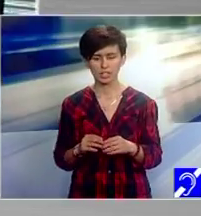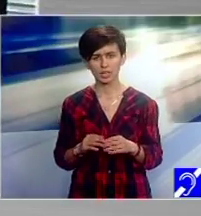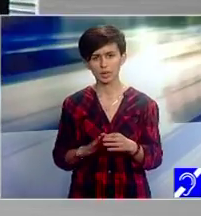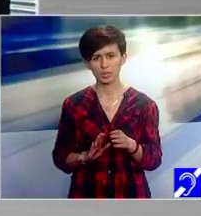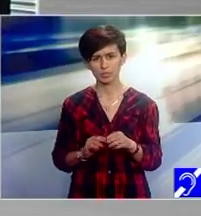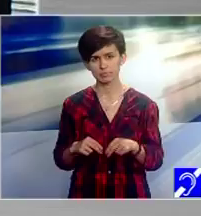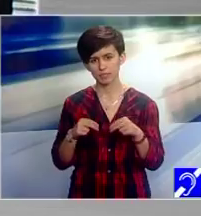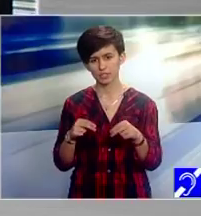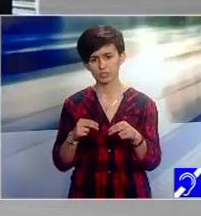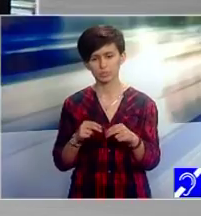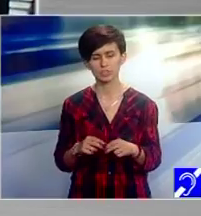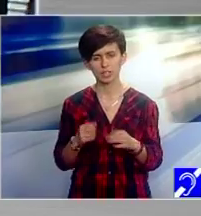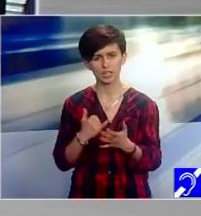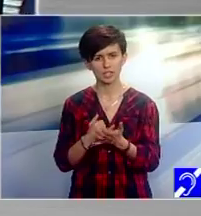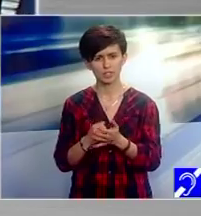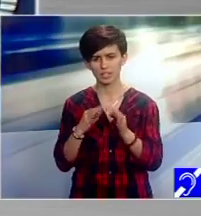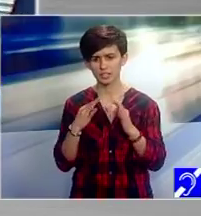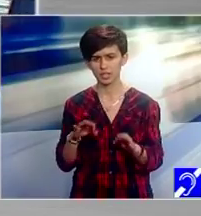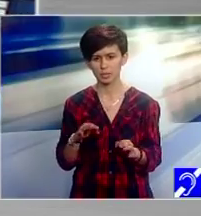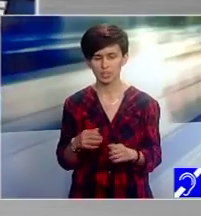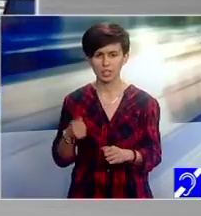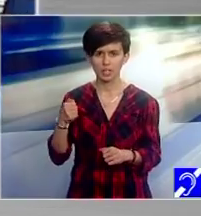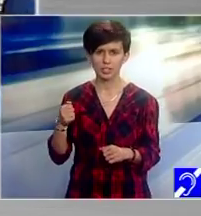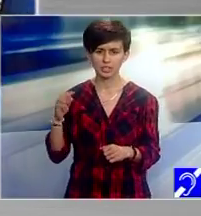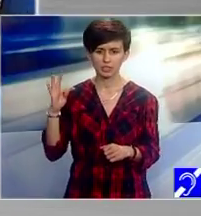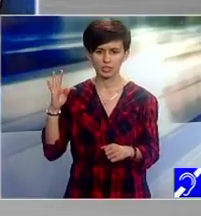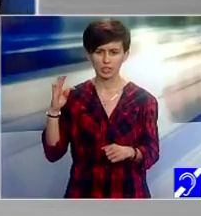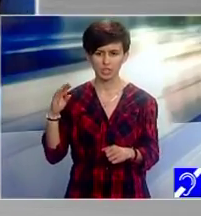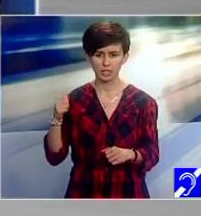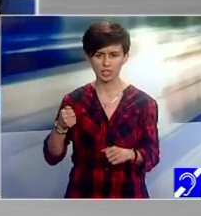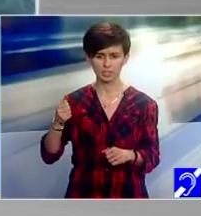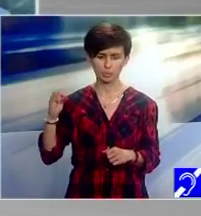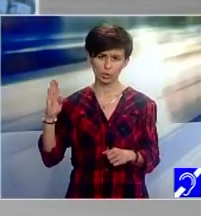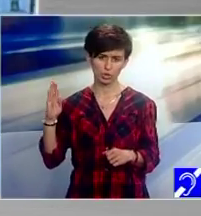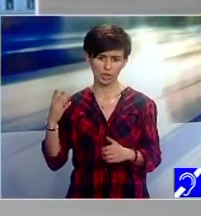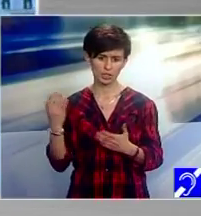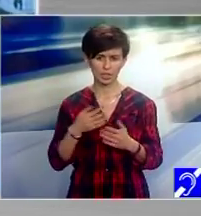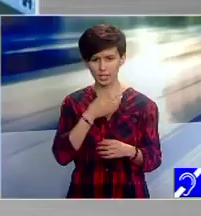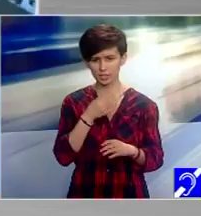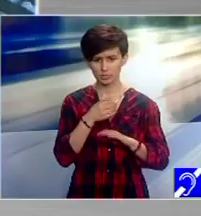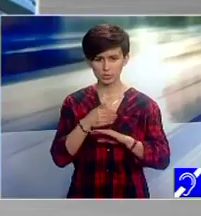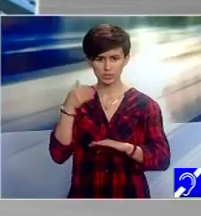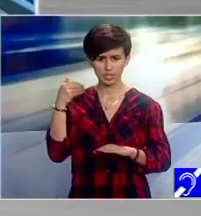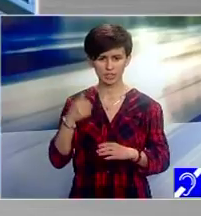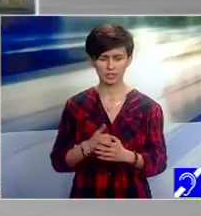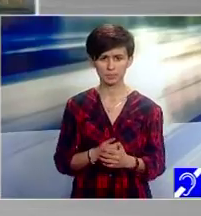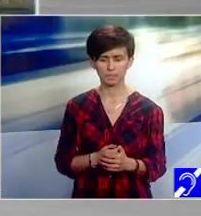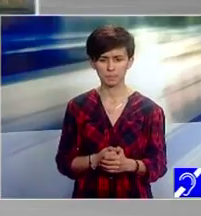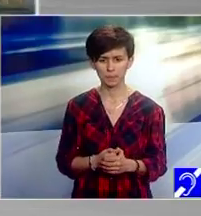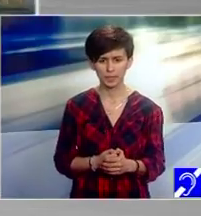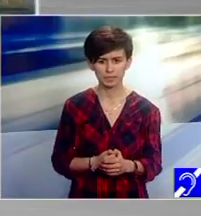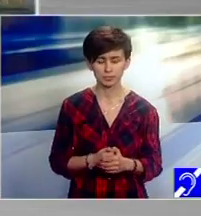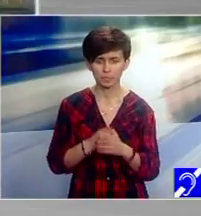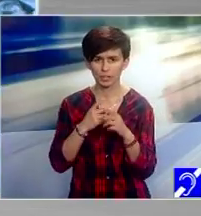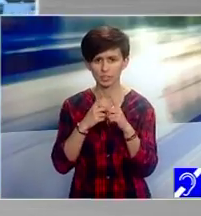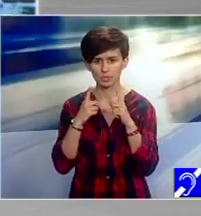adevărate modele. Alin Feurdean îmi vine acum în minte, Alex Bologa, pe care l-ați pomenit puțin mai devreme. George, nu mai Nicolescu. Vorbim, exact, domnul